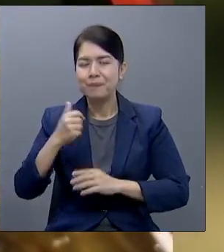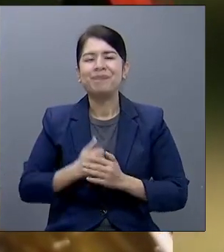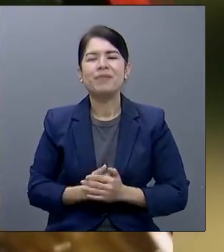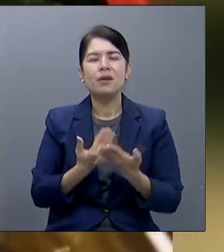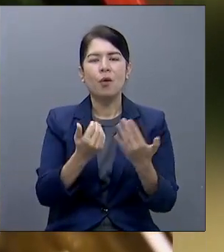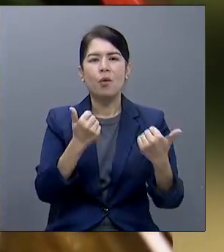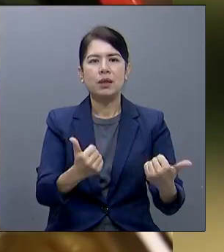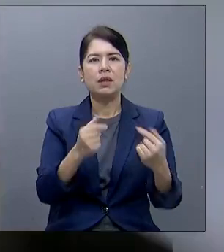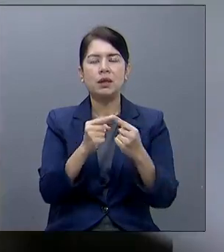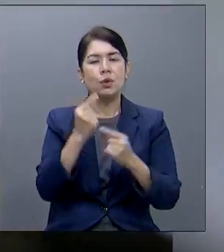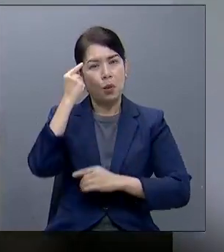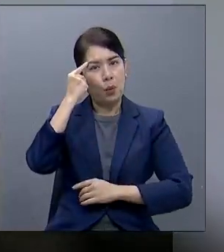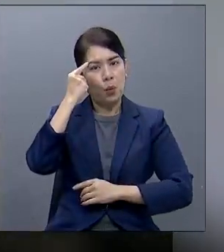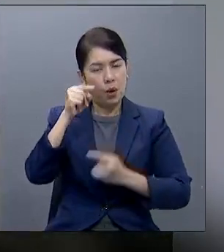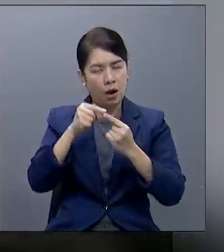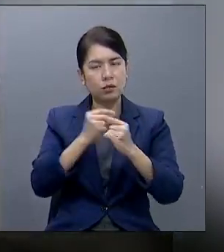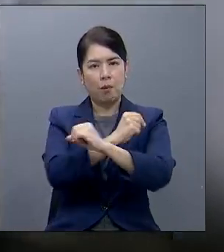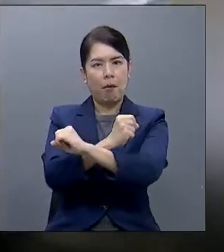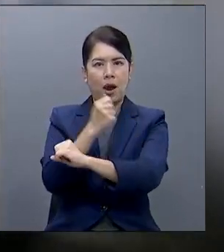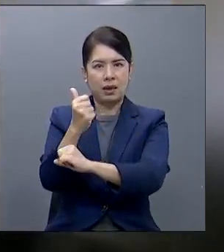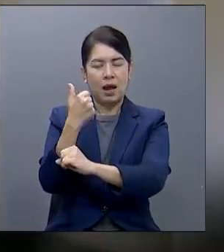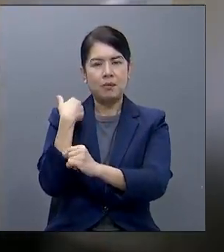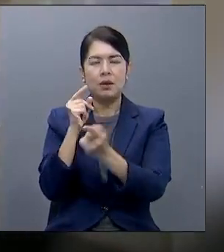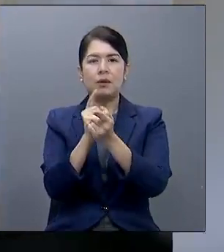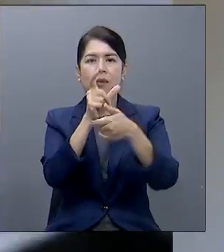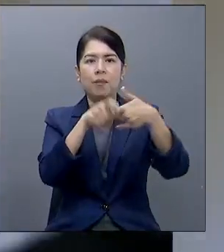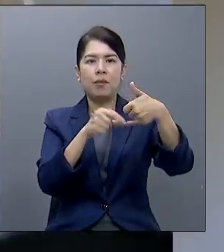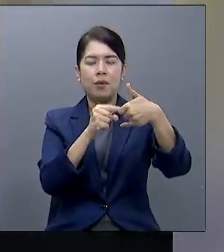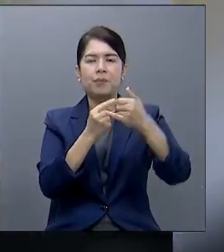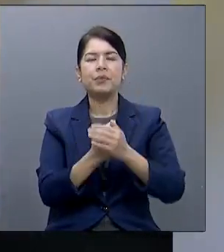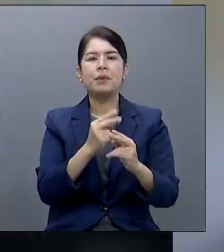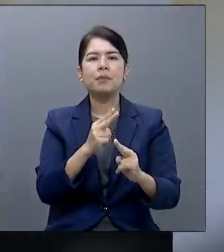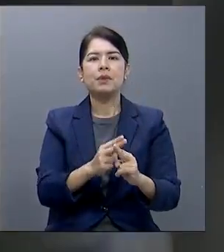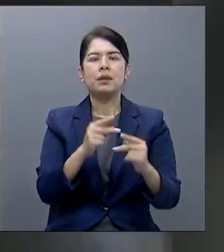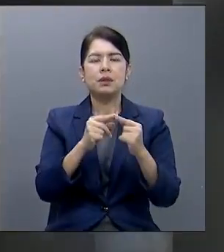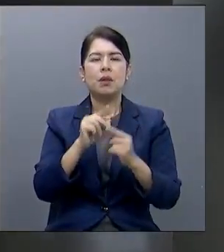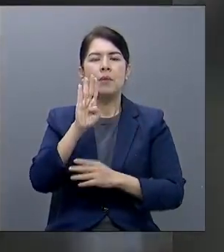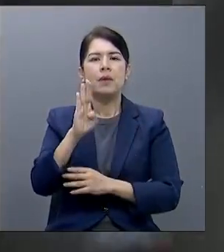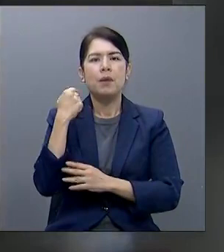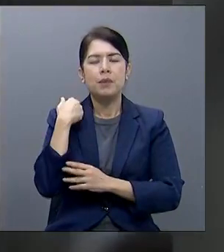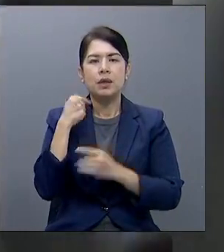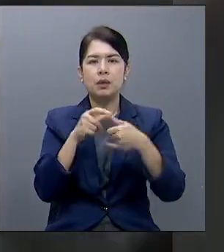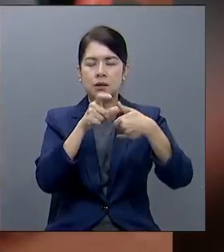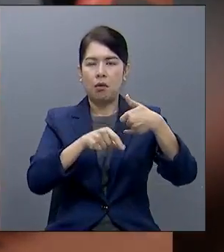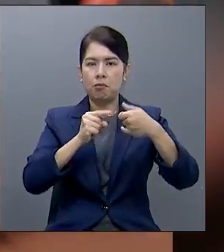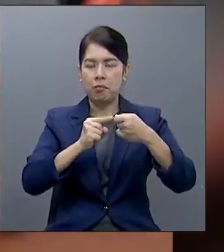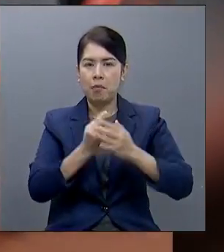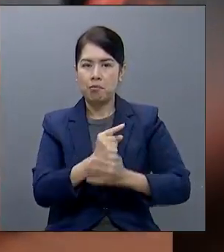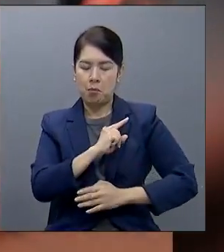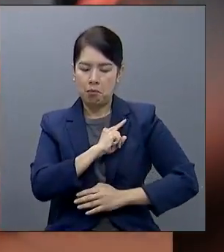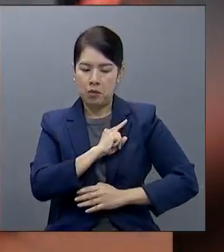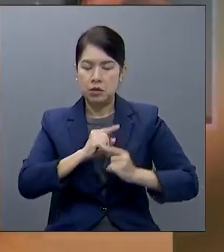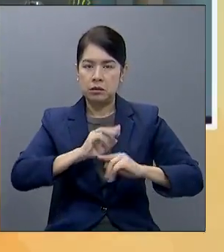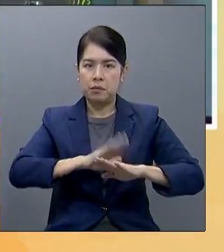กันวันนี้รู้ทันกันได้นะคะกับอาจารย์เบียร์สมิทธิโชติศรีลือชานักกำหนดอาหารโรงพยาบาลพระมงกุฎเกล้านะคะจะมา